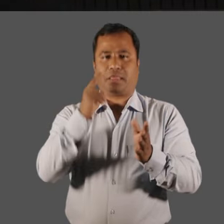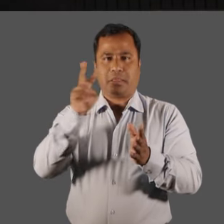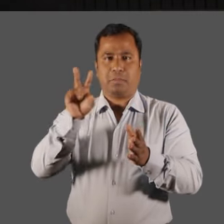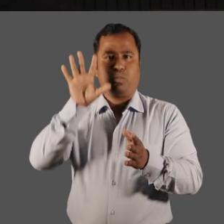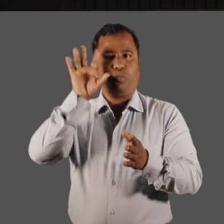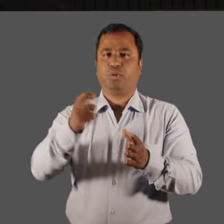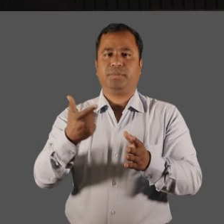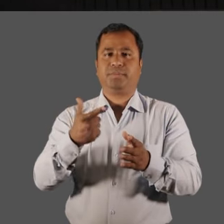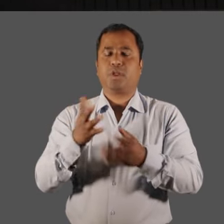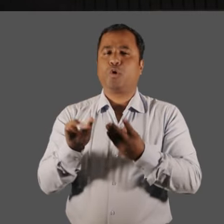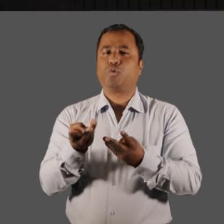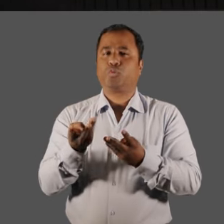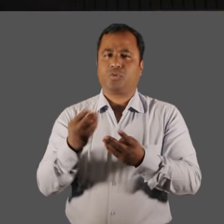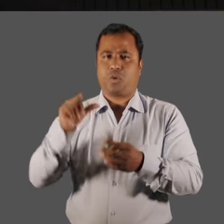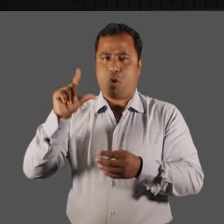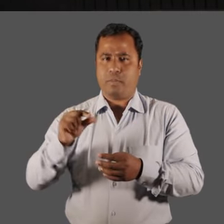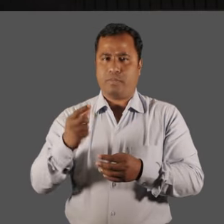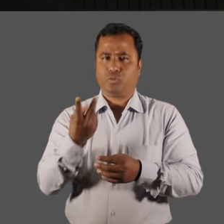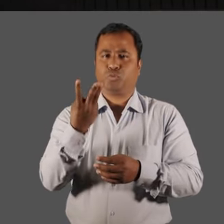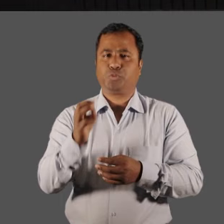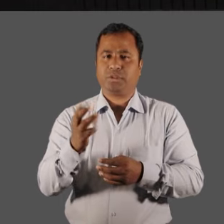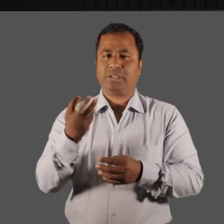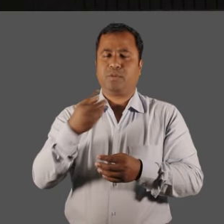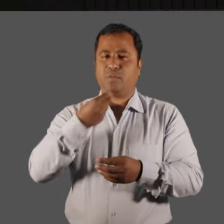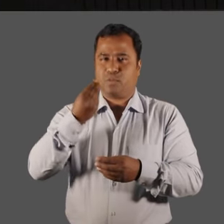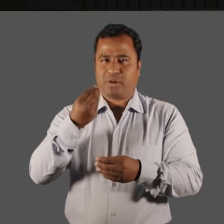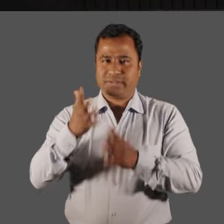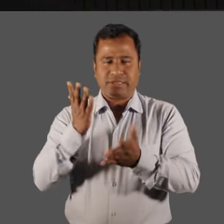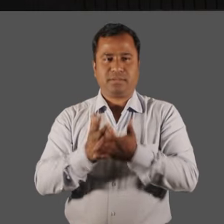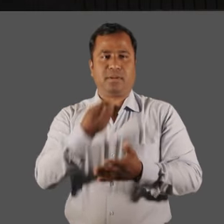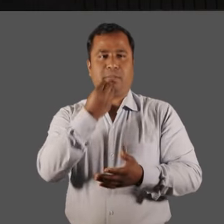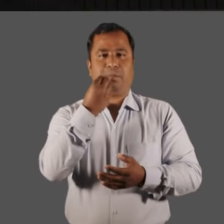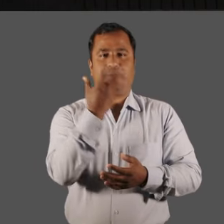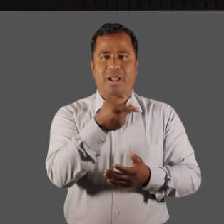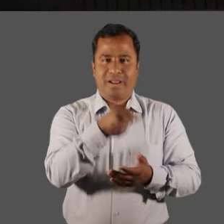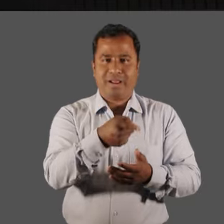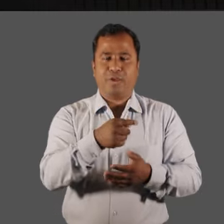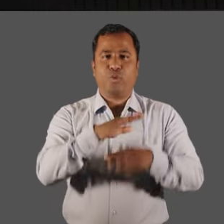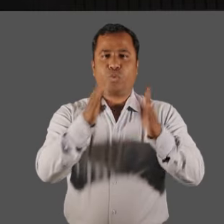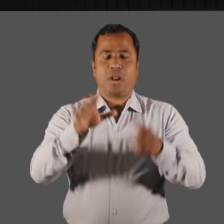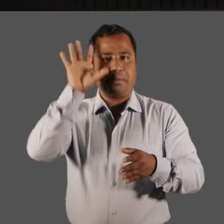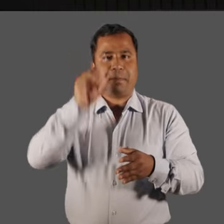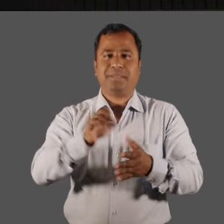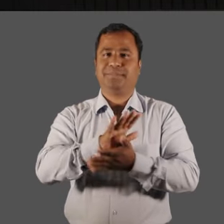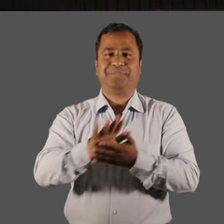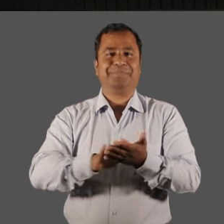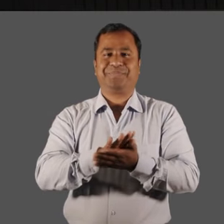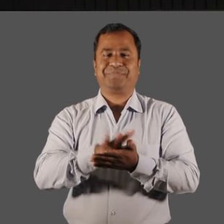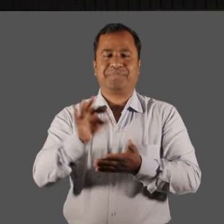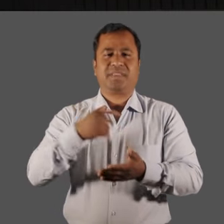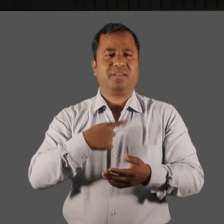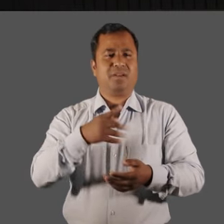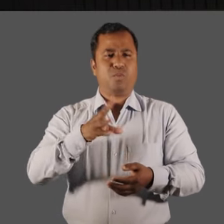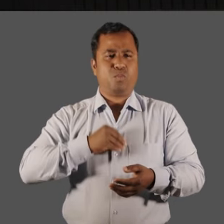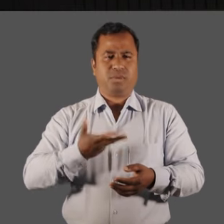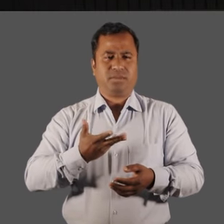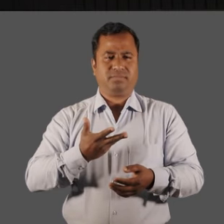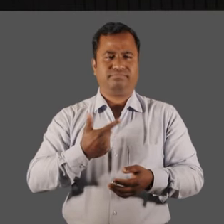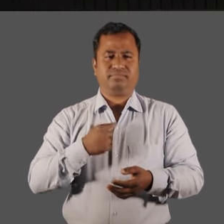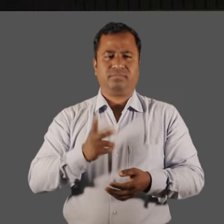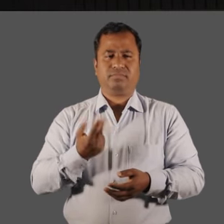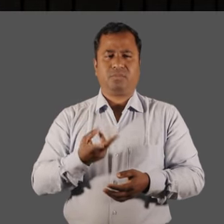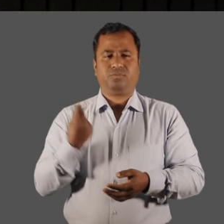নিয়ে তারপর ওনাকে বলছি। এই যে ব্যাপারগুলো যে আমি তাকে জানালাম না, কিন্তু নিজেরা একটা ডিসকাস করে ফেললাম, বা কোনো একটা জিনিস আমাদের পছন্দ হয় নাই, থাক